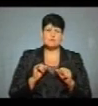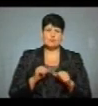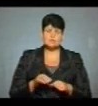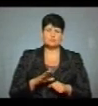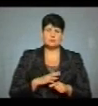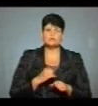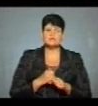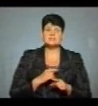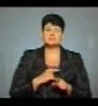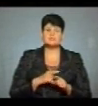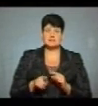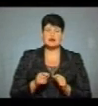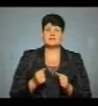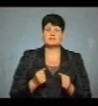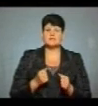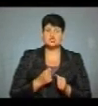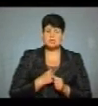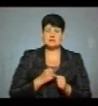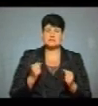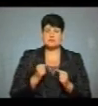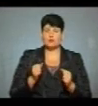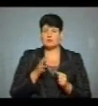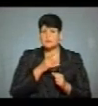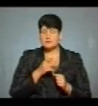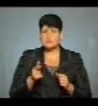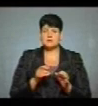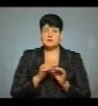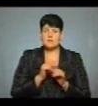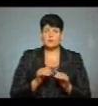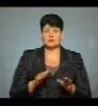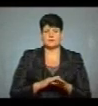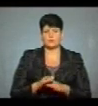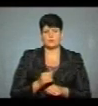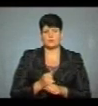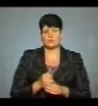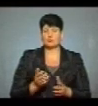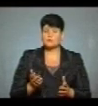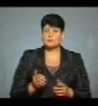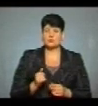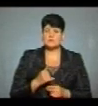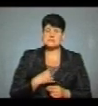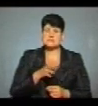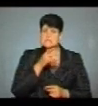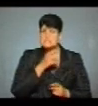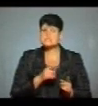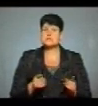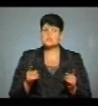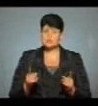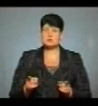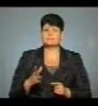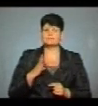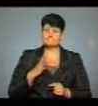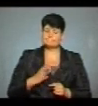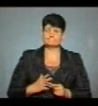і скоріше, але, на жаль, ми в зимовий період не можемо інтенсивно виконувати роботи. Тобто у нас сезонність змушує